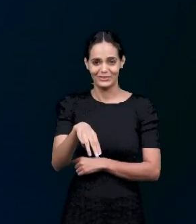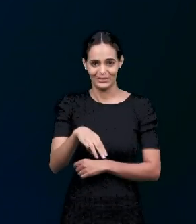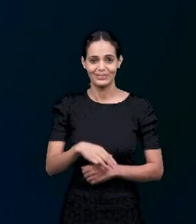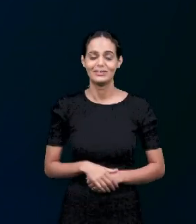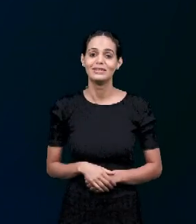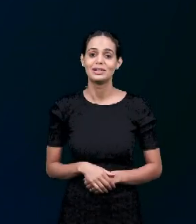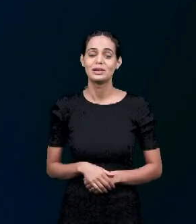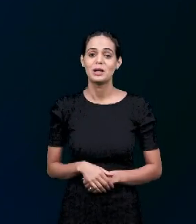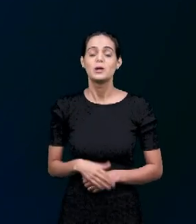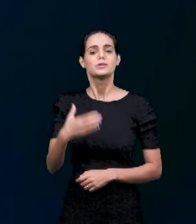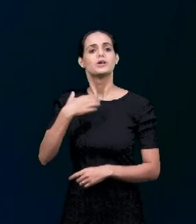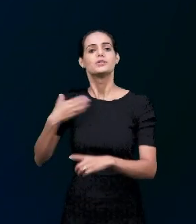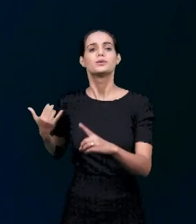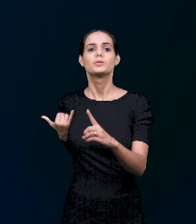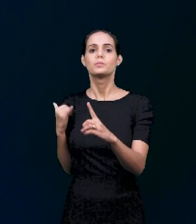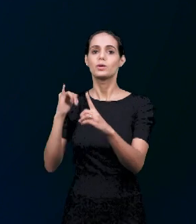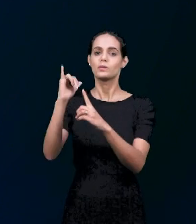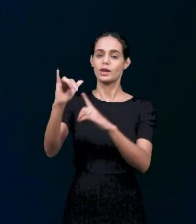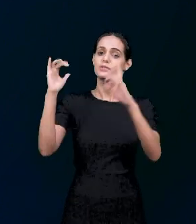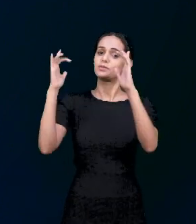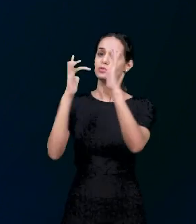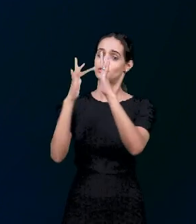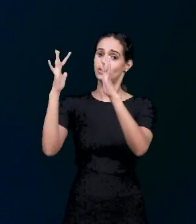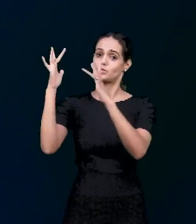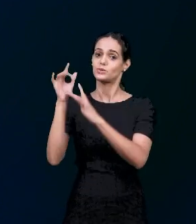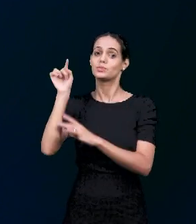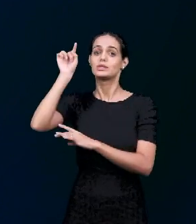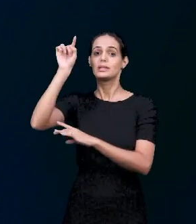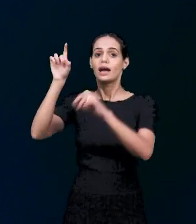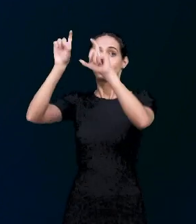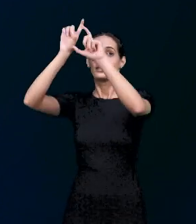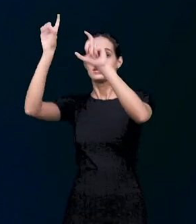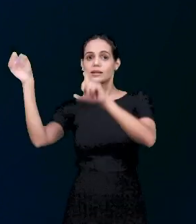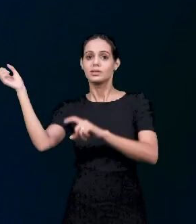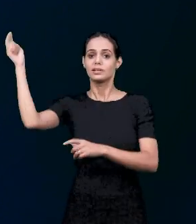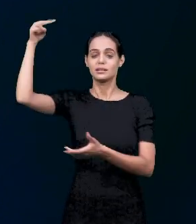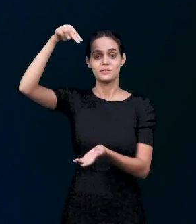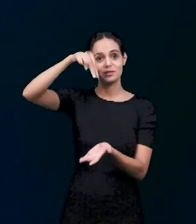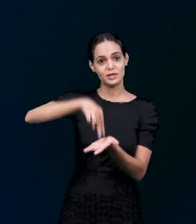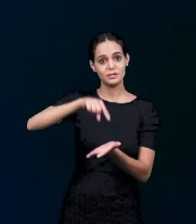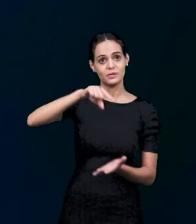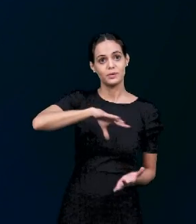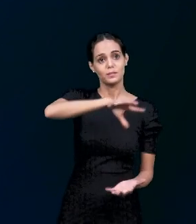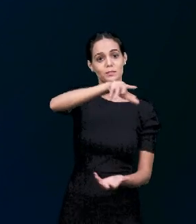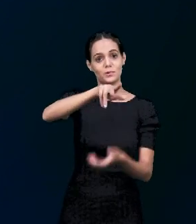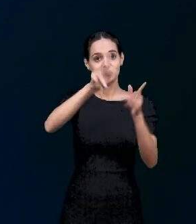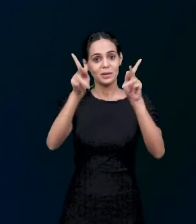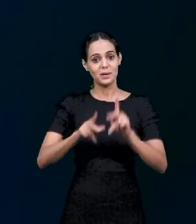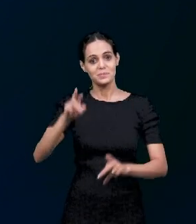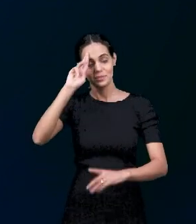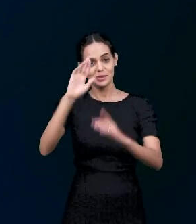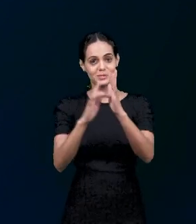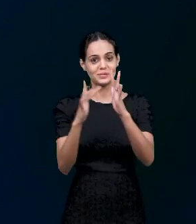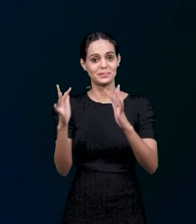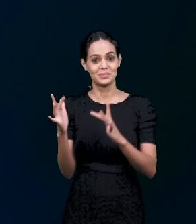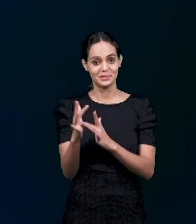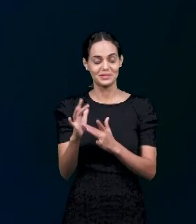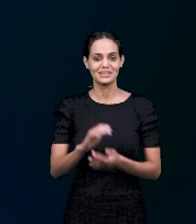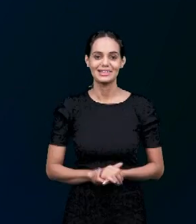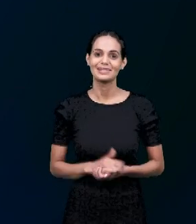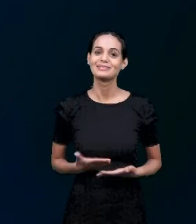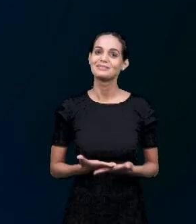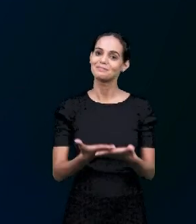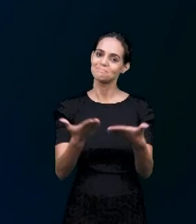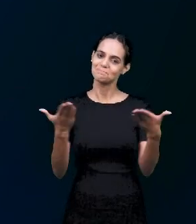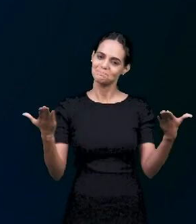de l'éternité pour venir vers ce monde. La paix du Seigneur, mes frères. La paix du Seigneur